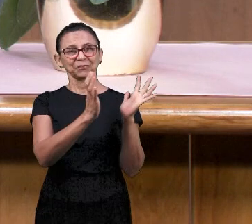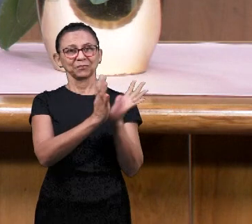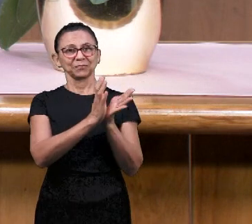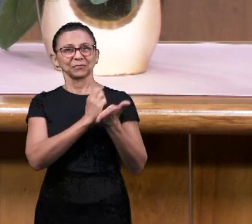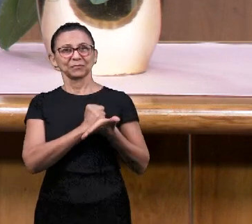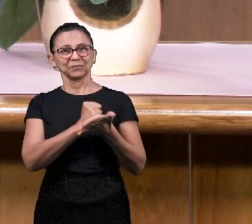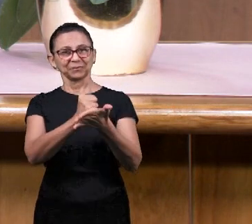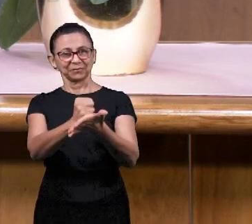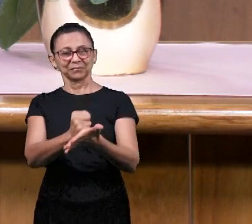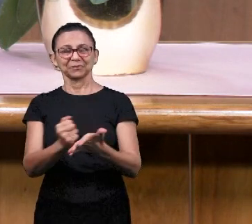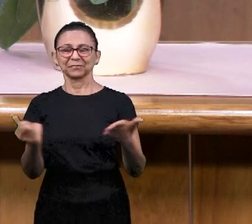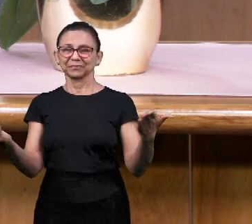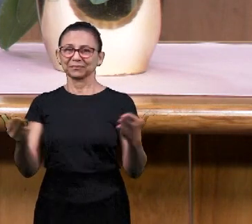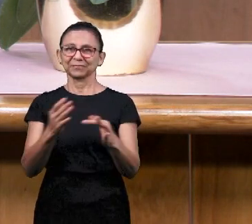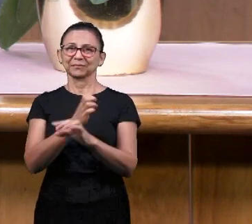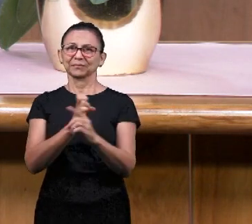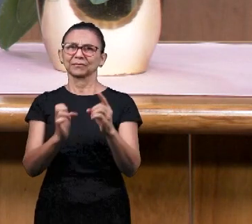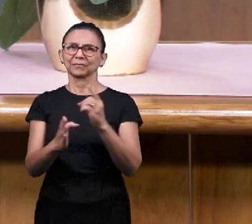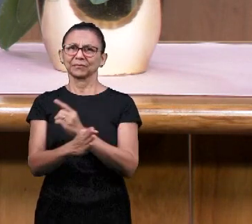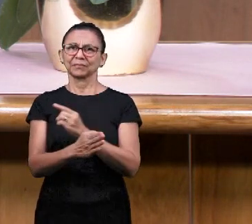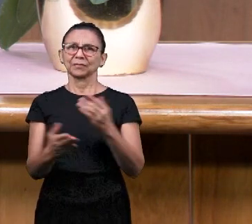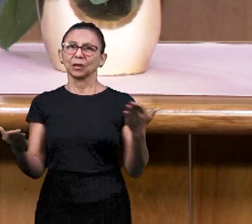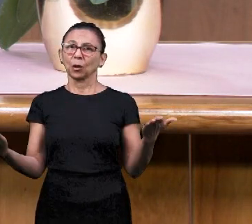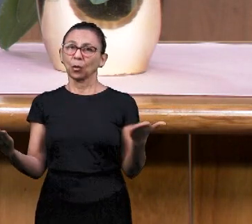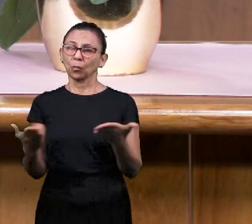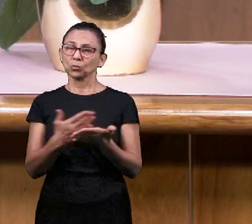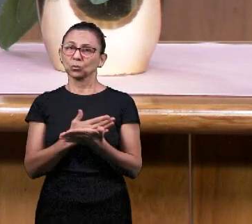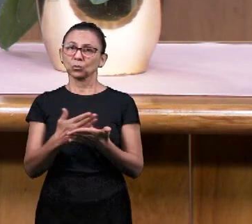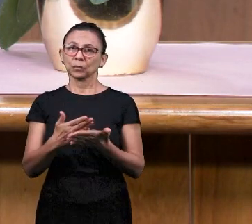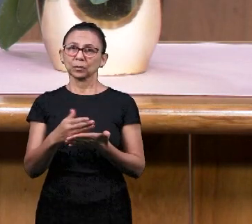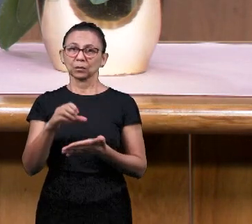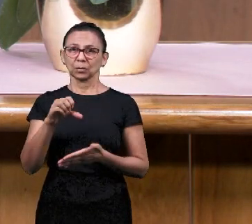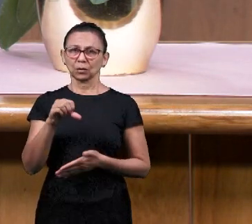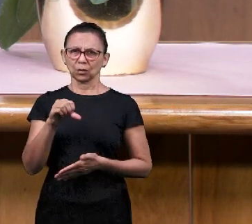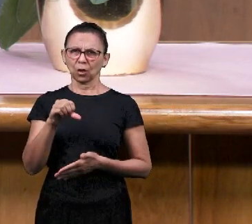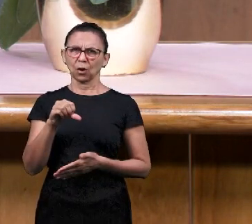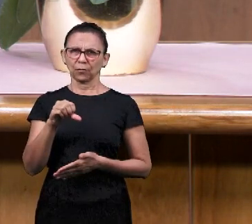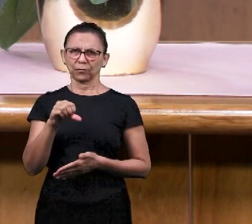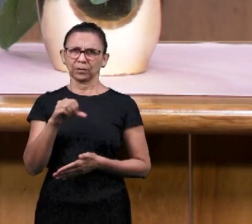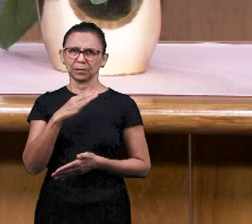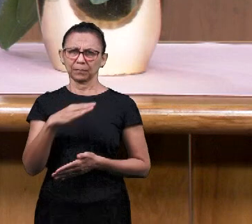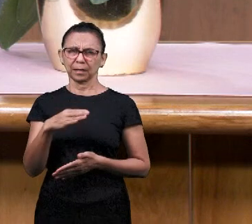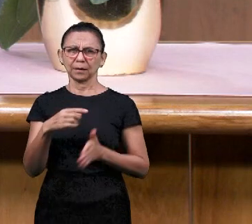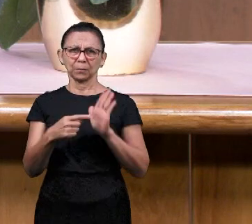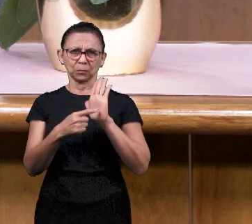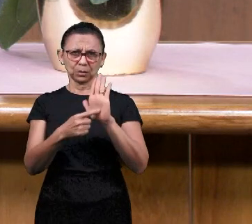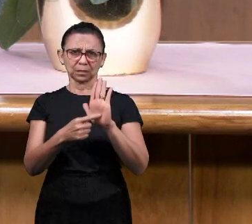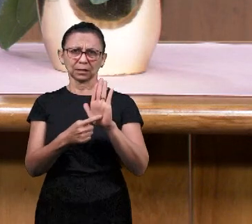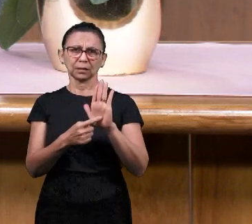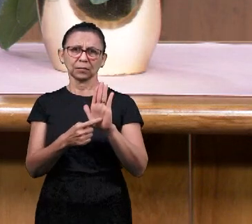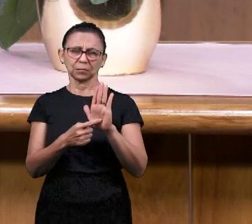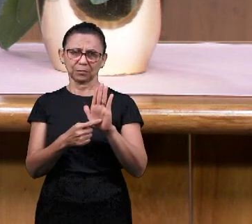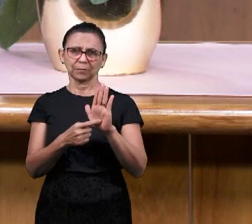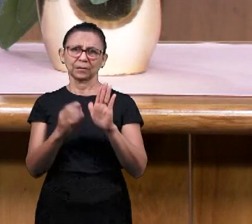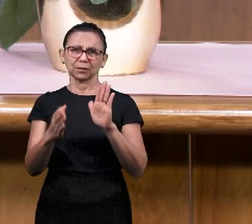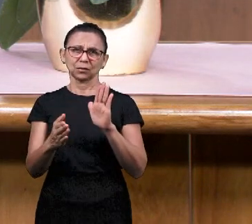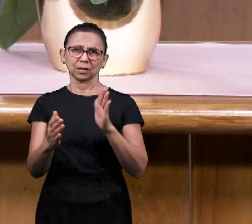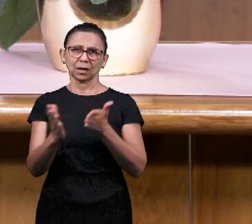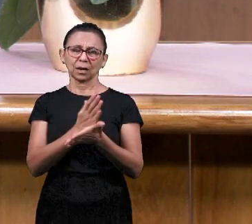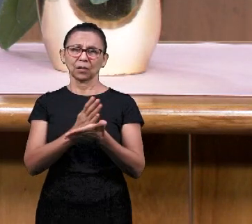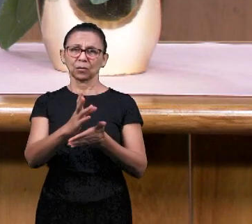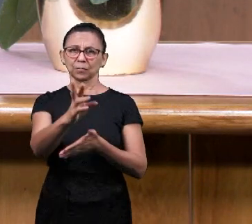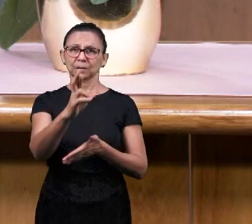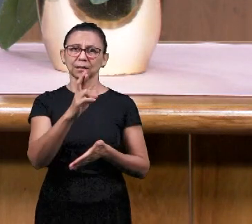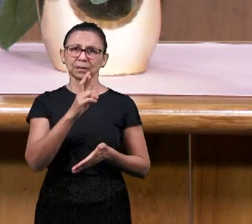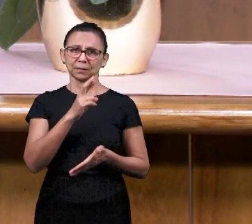heure-ci, plus tôt, à 9h30, nous avons déjà présenté quelques vidéos, quelques réponses qui nous ont été envoyées pour